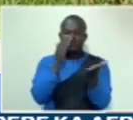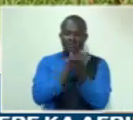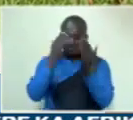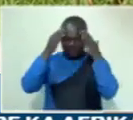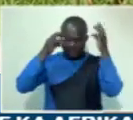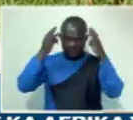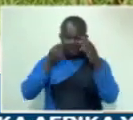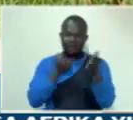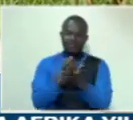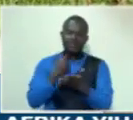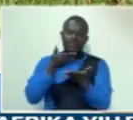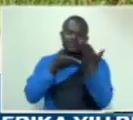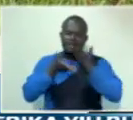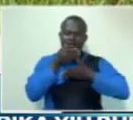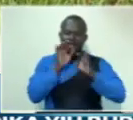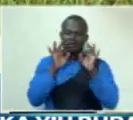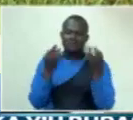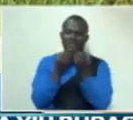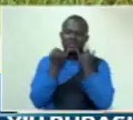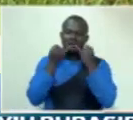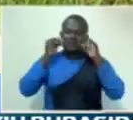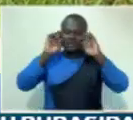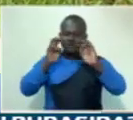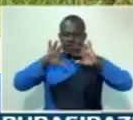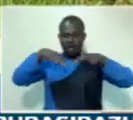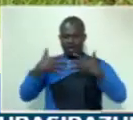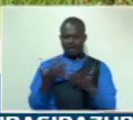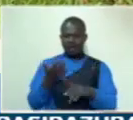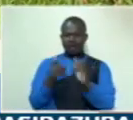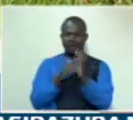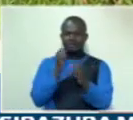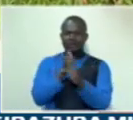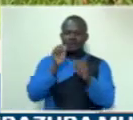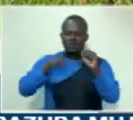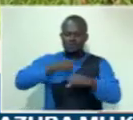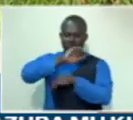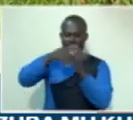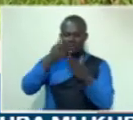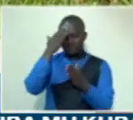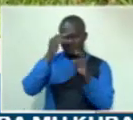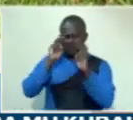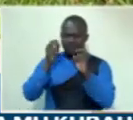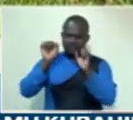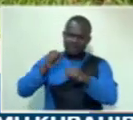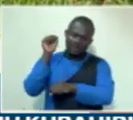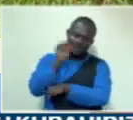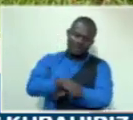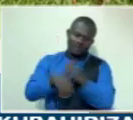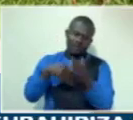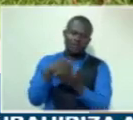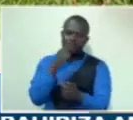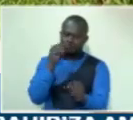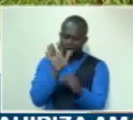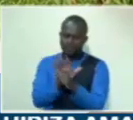impungenge kigatuma nanaganiriza umuryango nkawubwira uko tuba twifashe cyakora nkakora n'ibishoboka byose kugira ngo ndusheho kubarasira